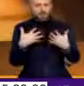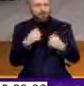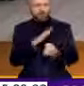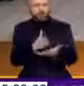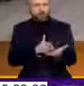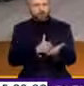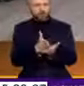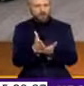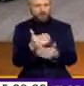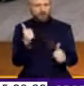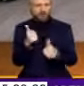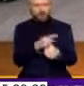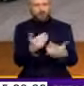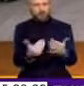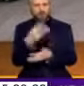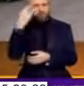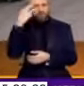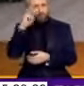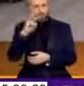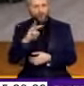тенденція зганятися за новою модою